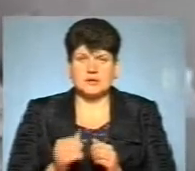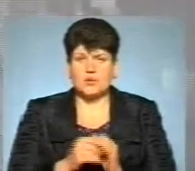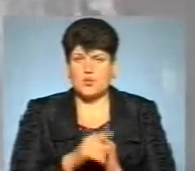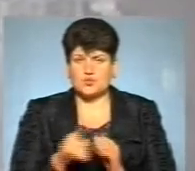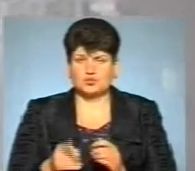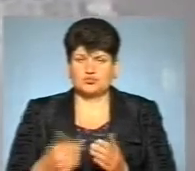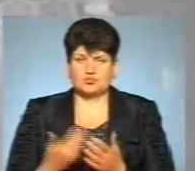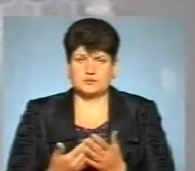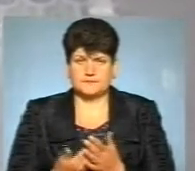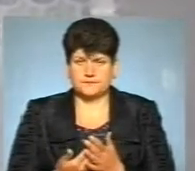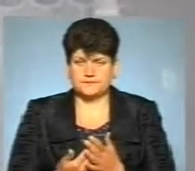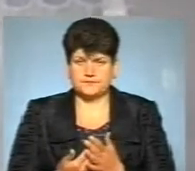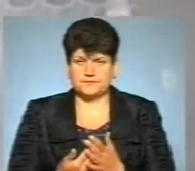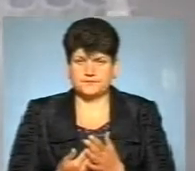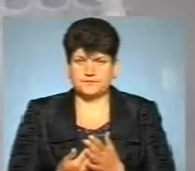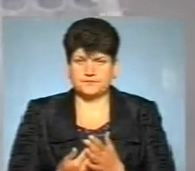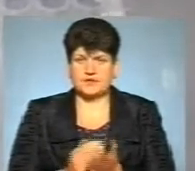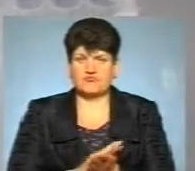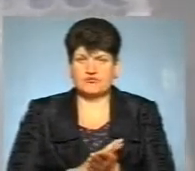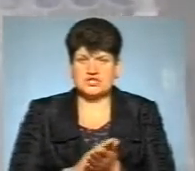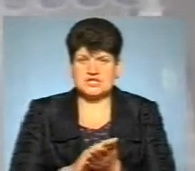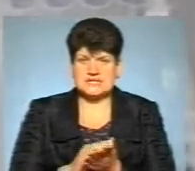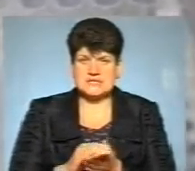крові. В чисті луночки.